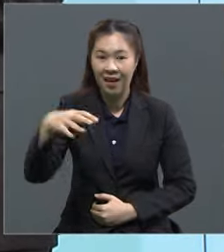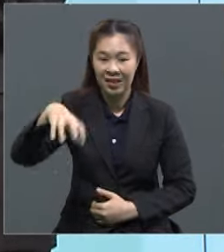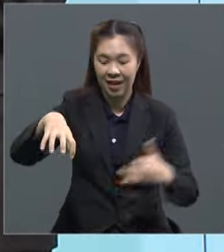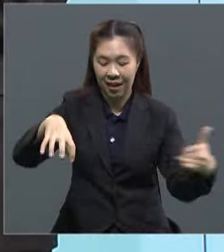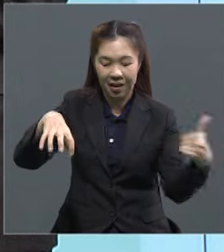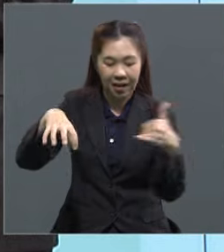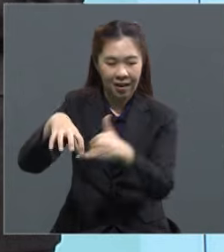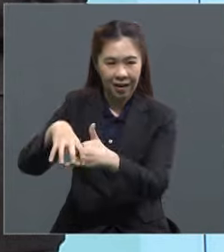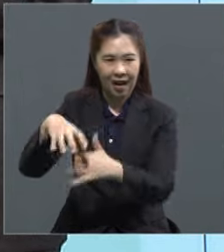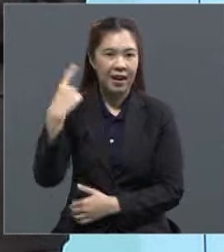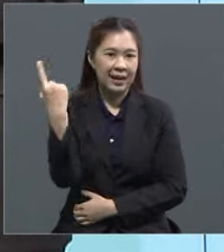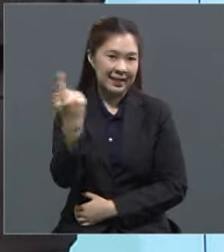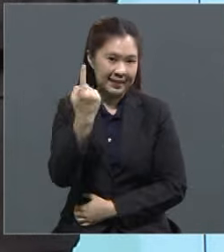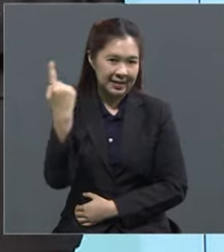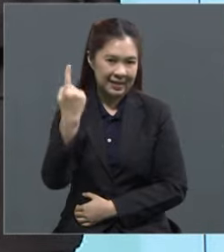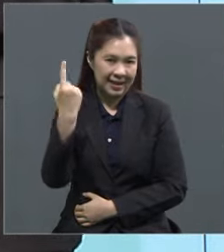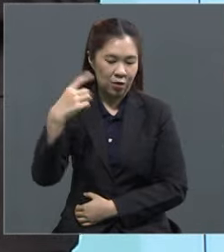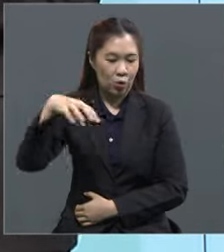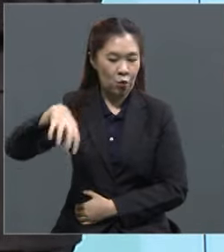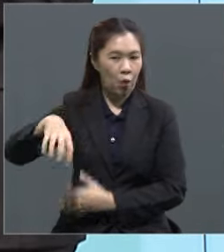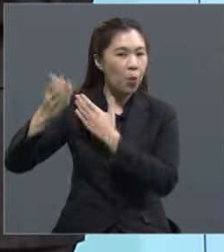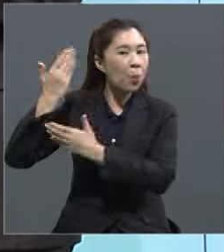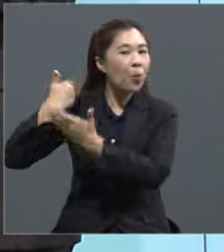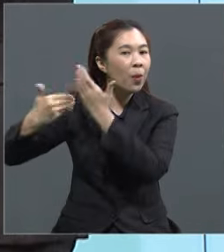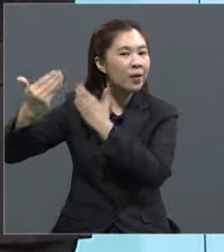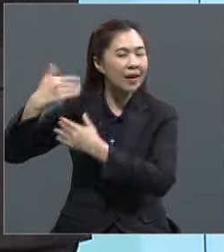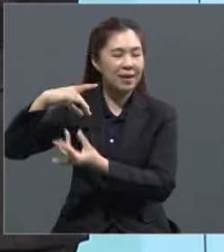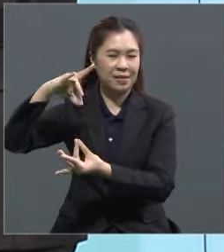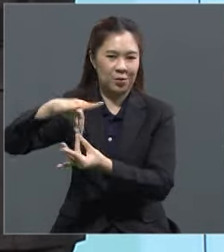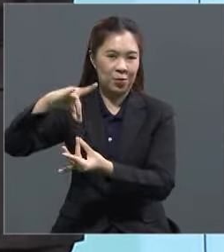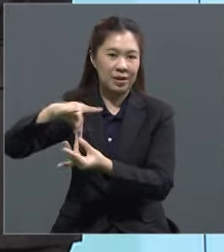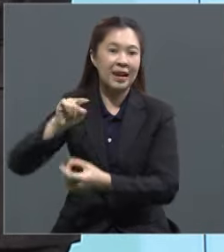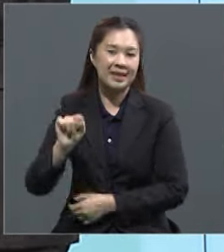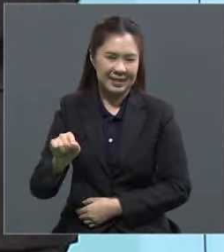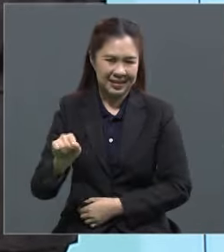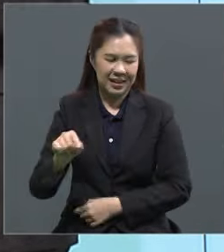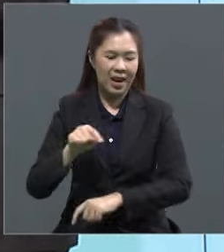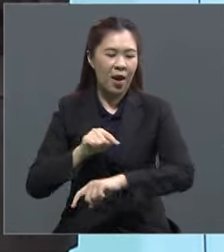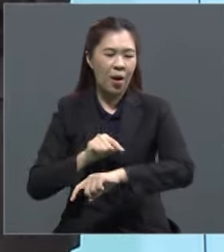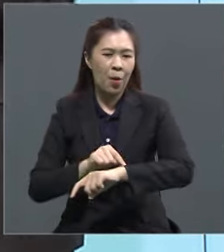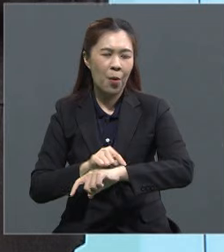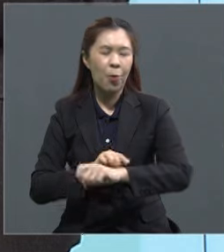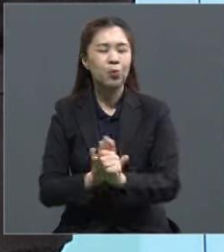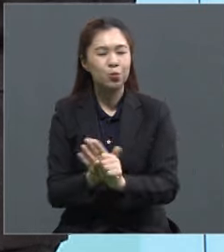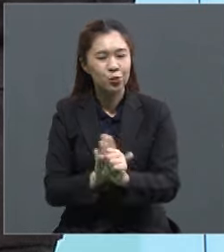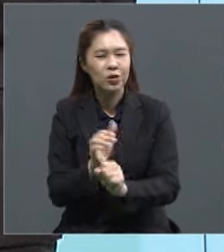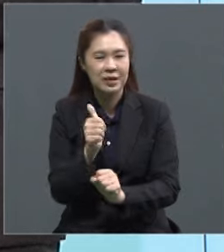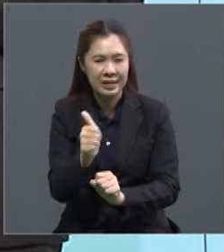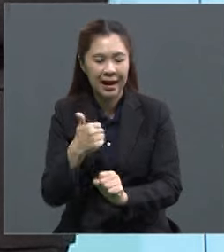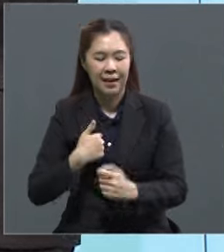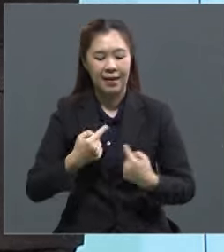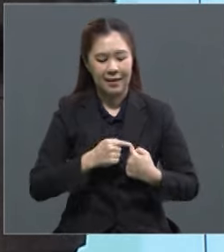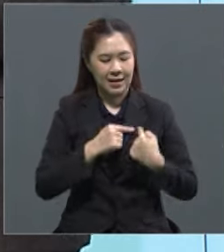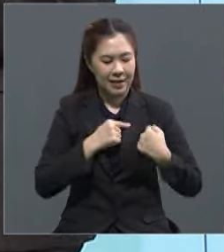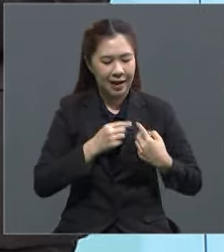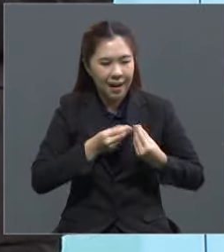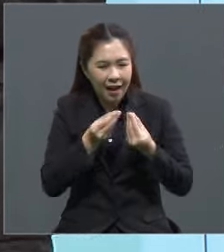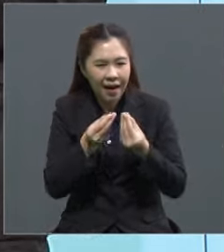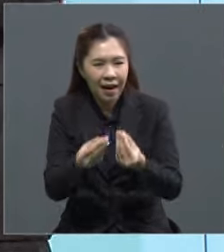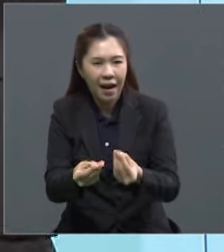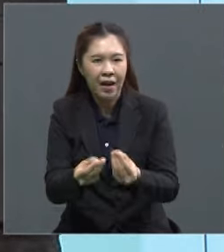อุทยานประวัติศาสตร์ที่สุโขทัยส่วนหนึ่งก็มีพอมีเวลาเหลือก็อาจจะมาเยี่ยมเยียนให้กำลังใจพี่น้องชาว